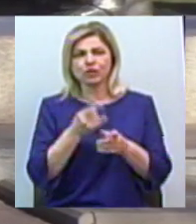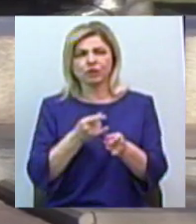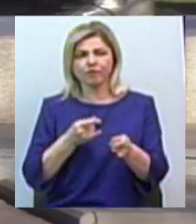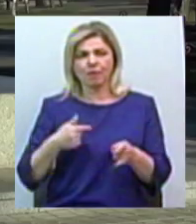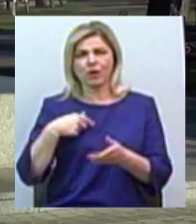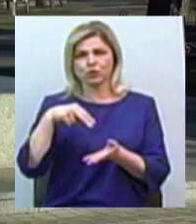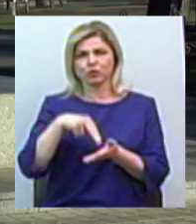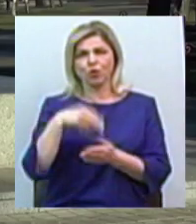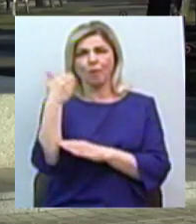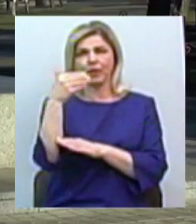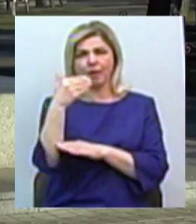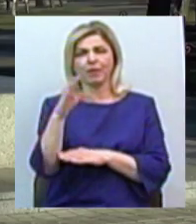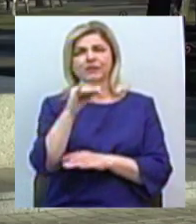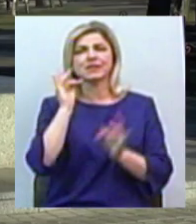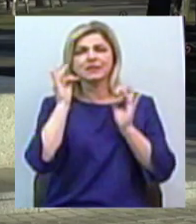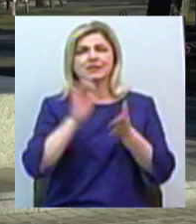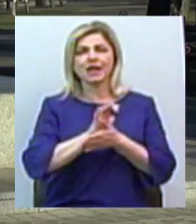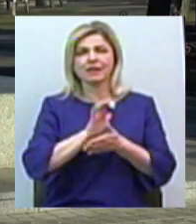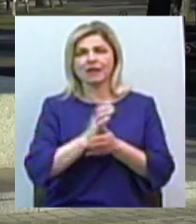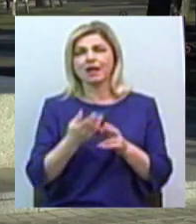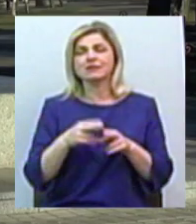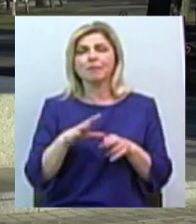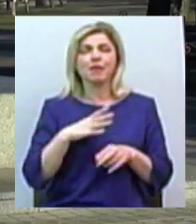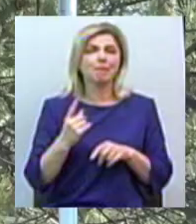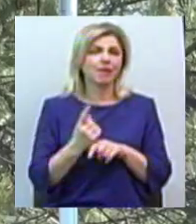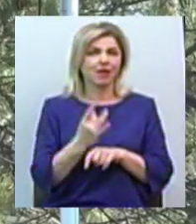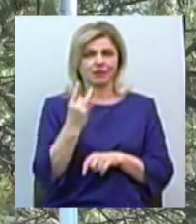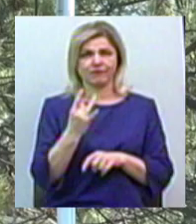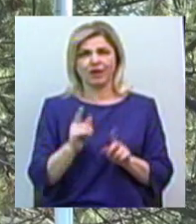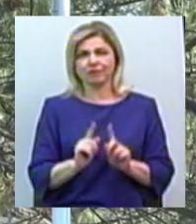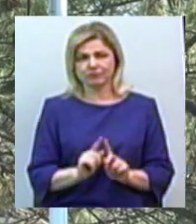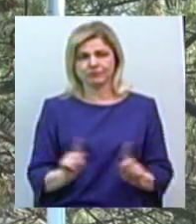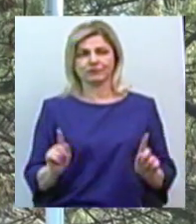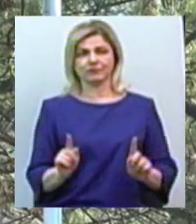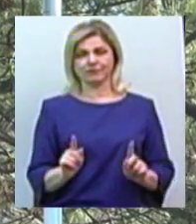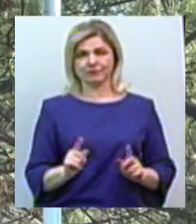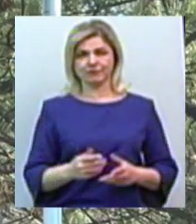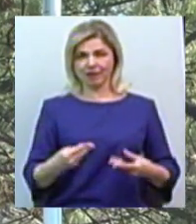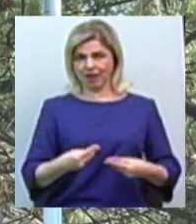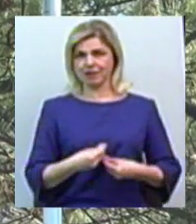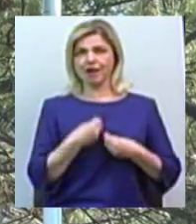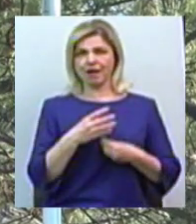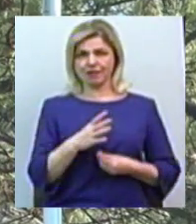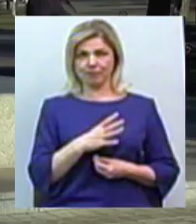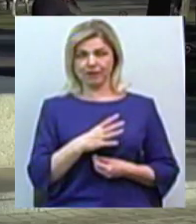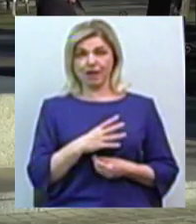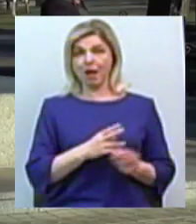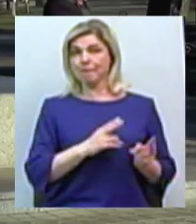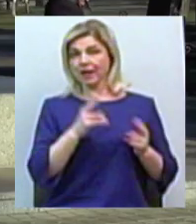нам всі сигналять. Ну це ж вперше було, знаєте, це було щось таке, ну якесь надихання.